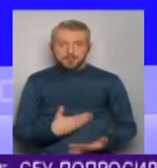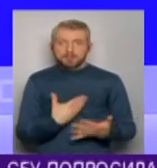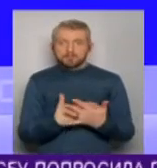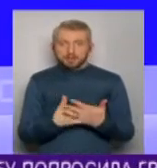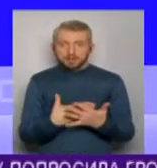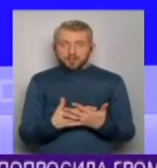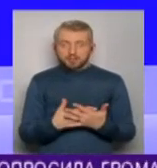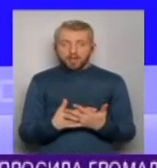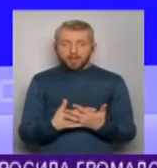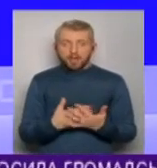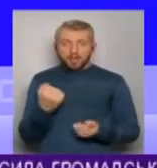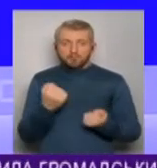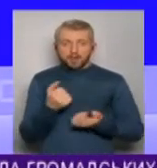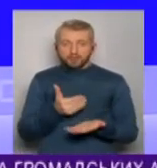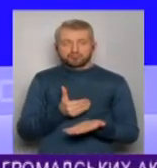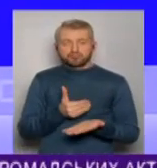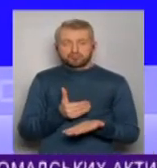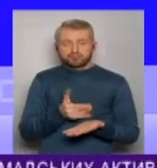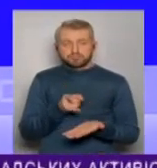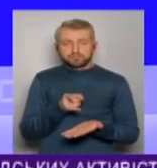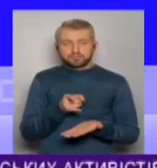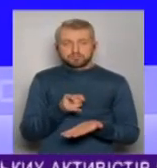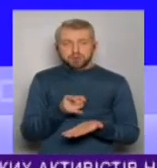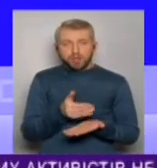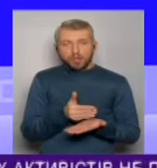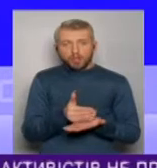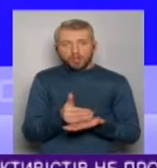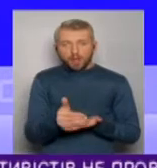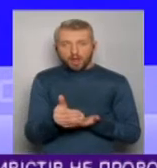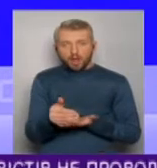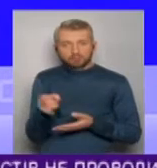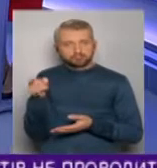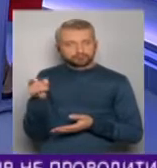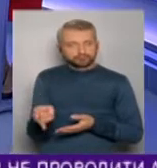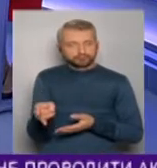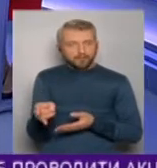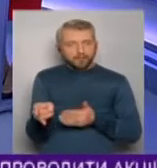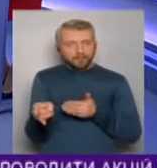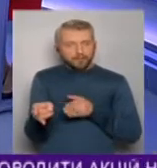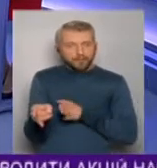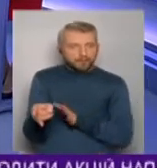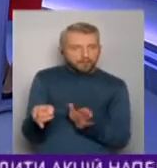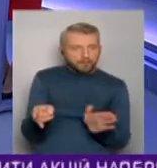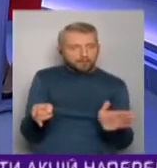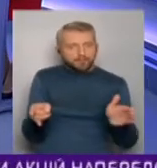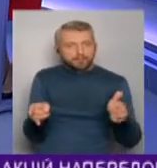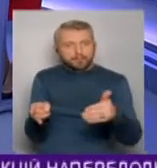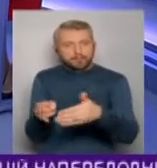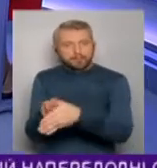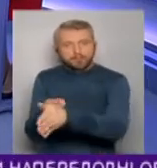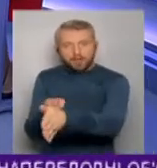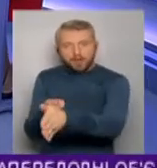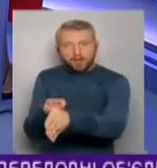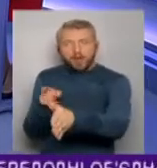машина, вона загортає сніг, стоїть легковий автомобіль припаркований, уже ми об'їжджаємо, результат, вона поїхала, в результаті ми